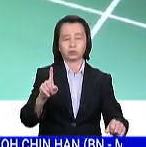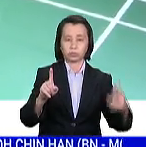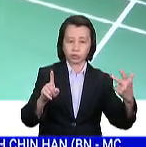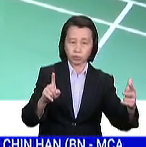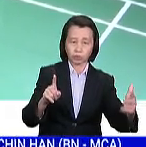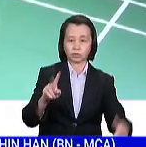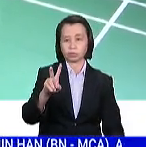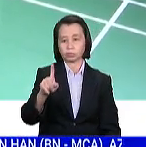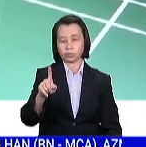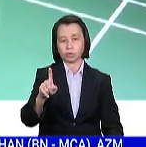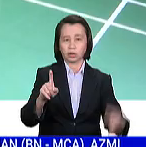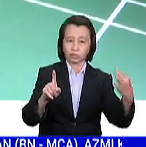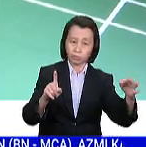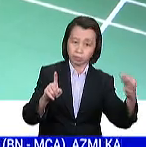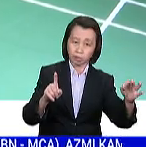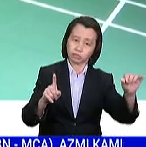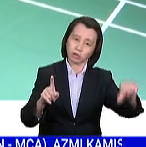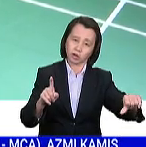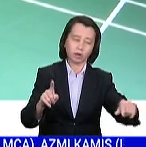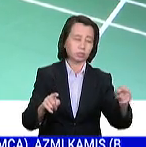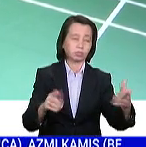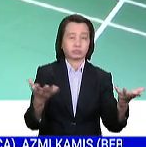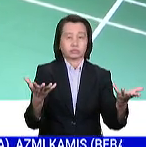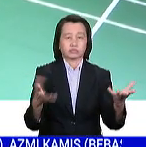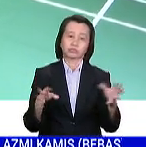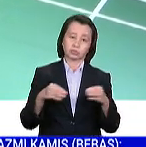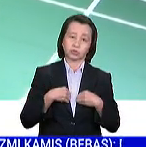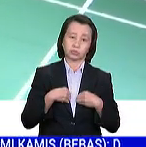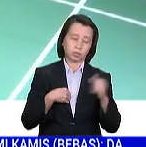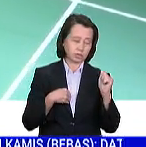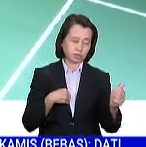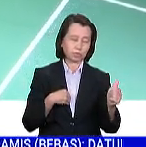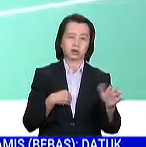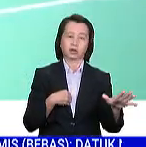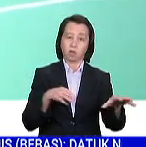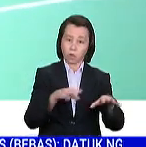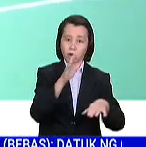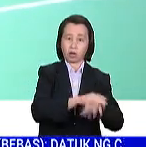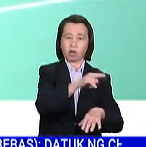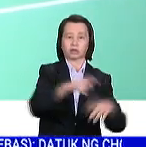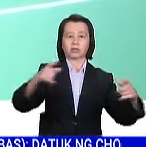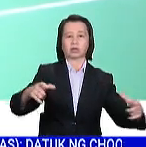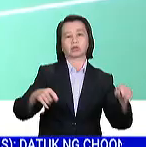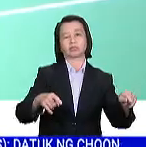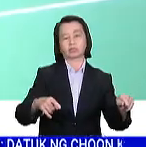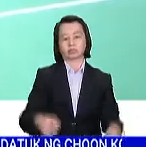21-13, 21-19. Mereka akur dengan kesilapan sendiri yang dilakukan di atas gelanggang.